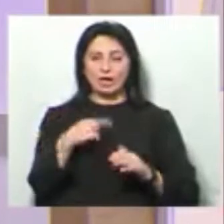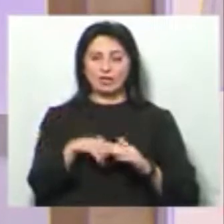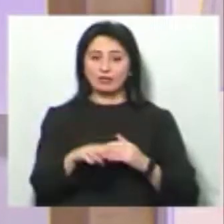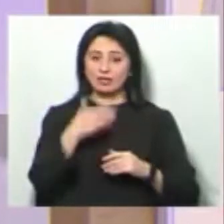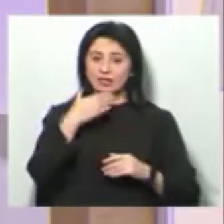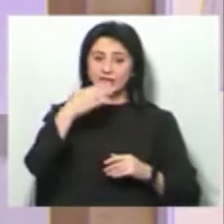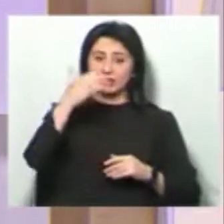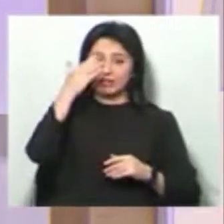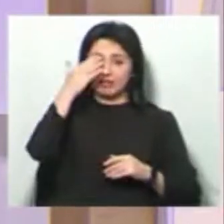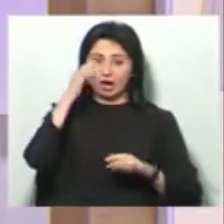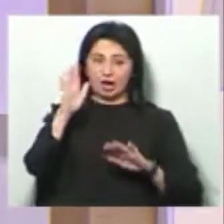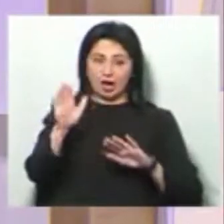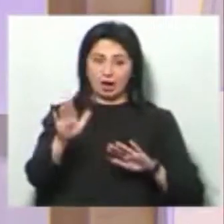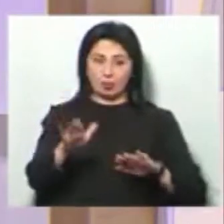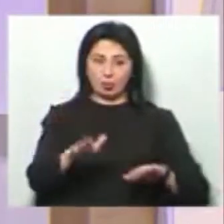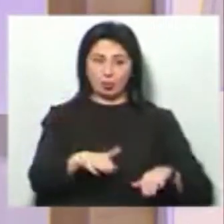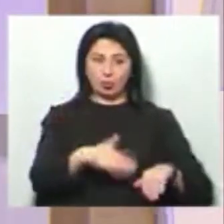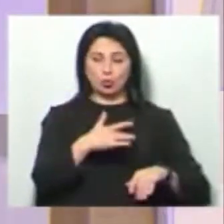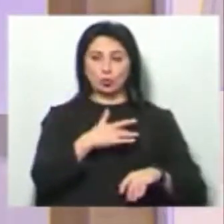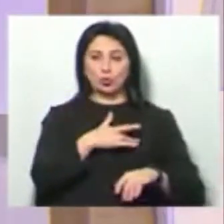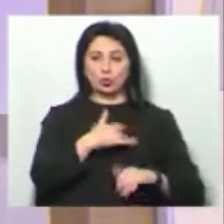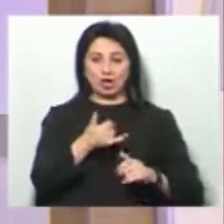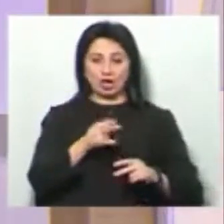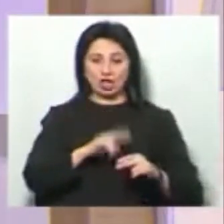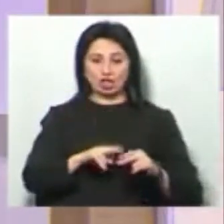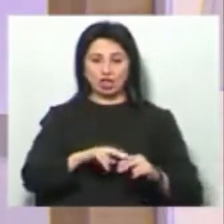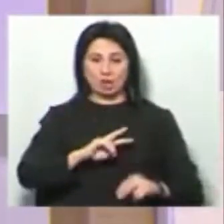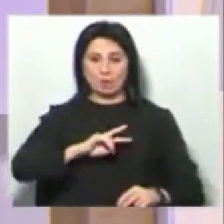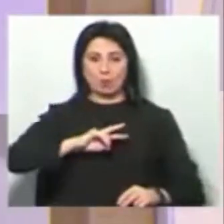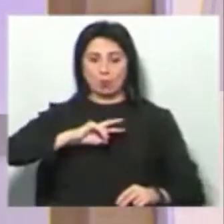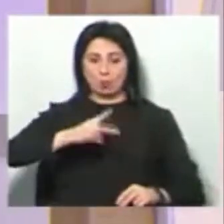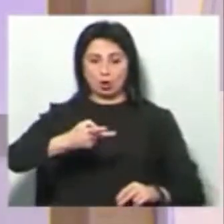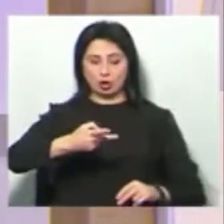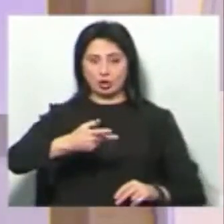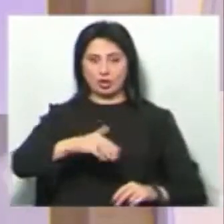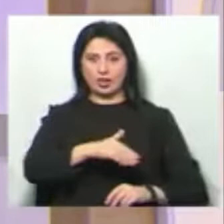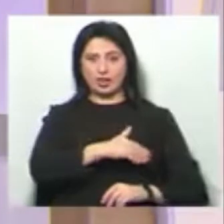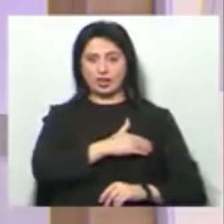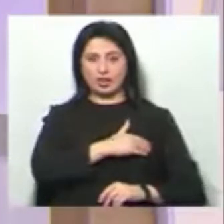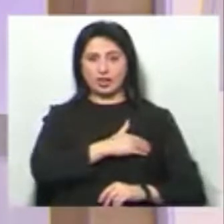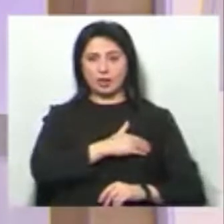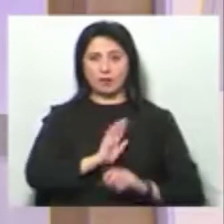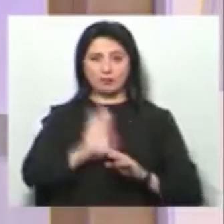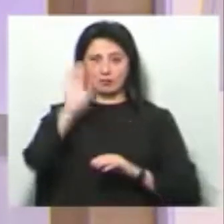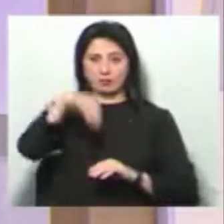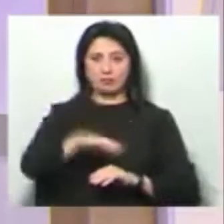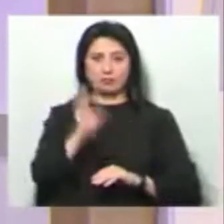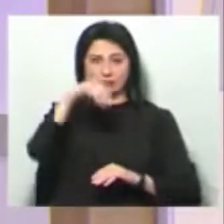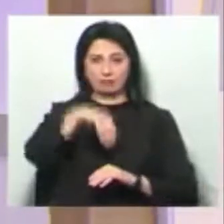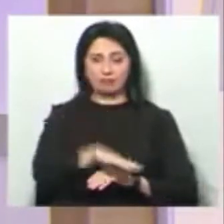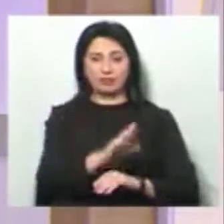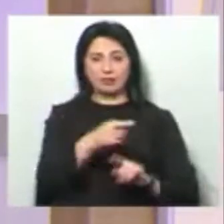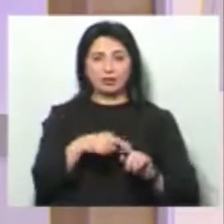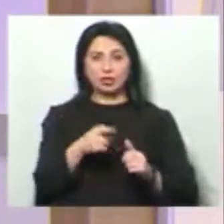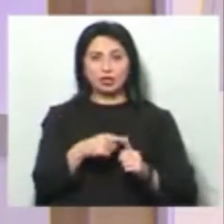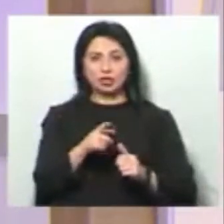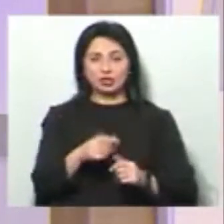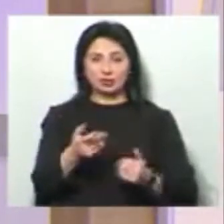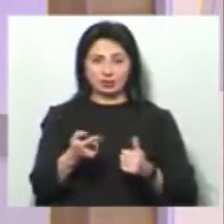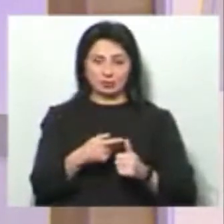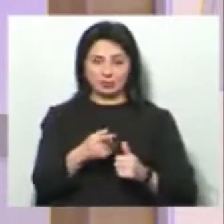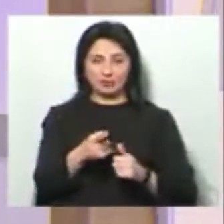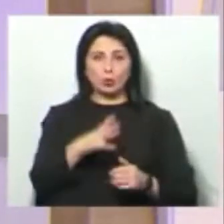ზაფხულ გამოვლილი გული ახლა შემოდგომის ტემპერატურულ, ატმოსფერული წნევის და სხვა ტიპის